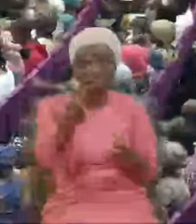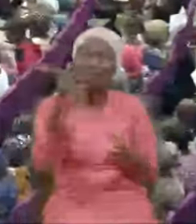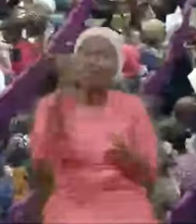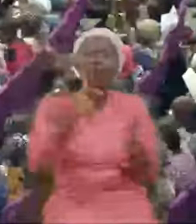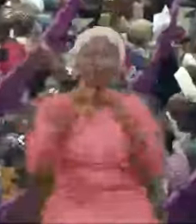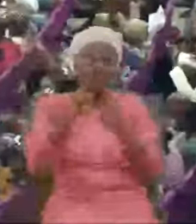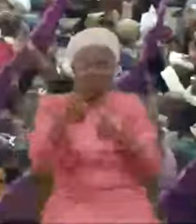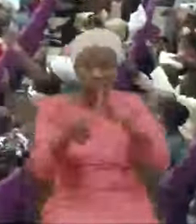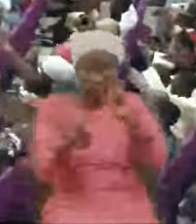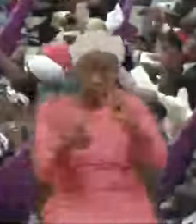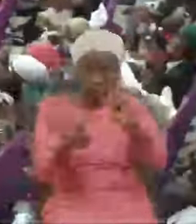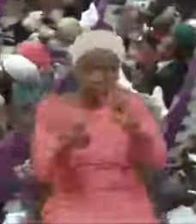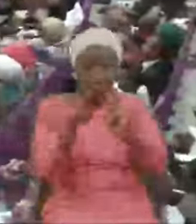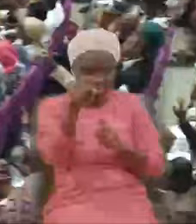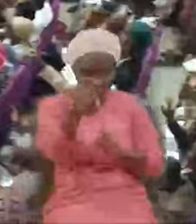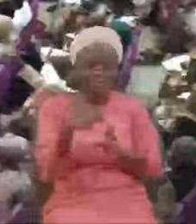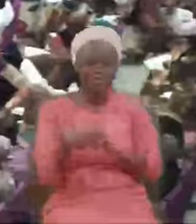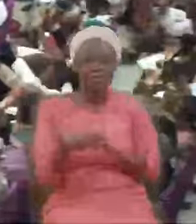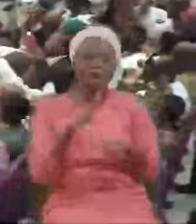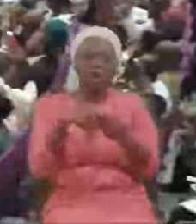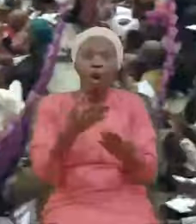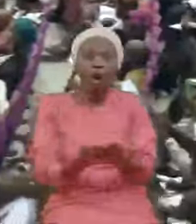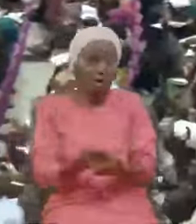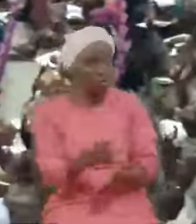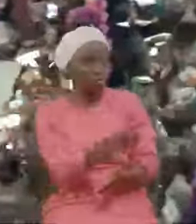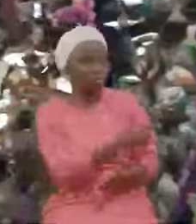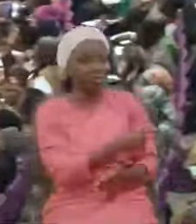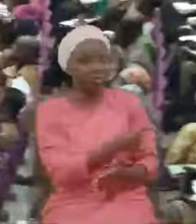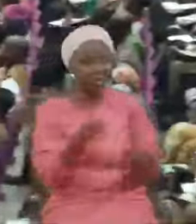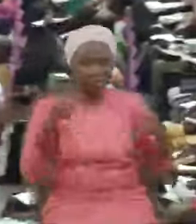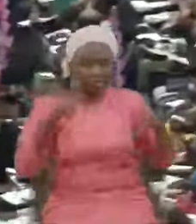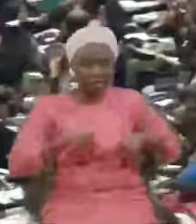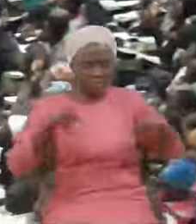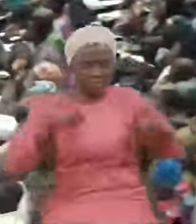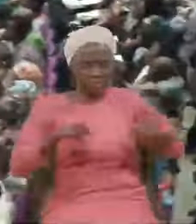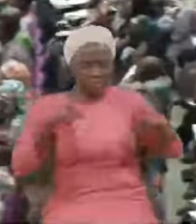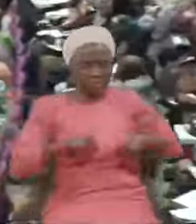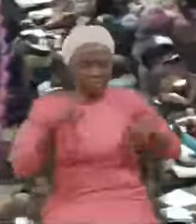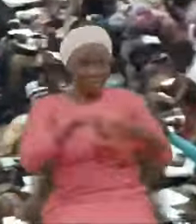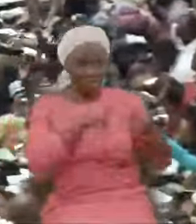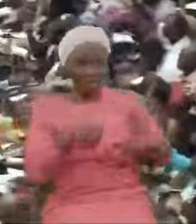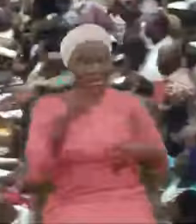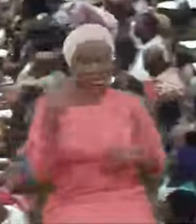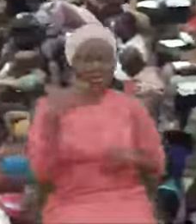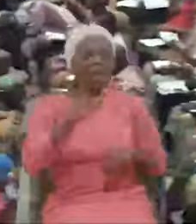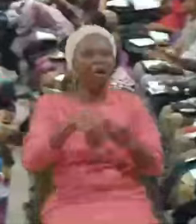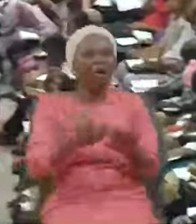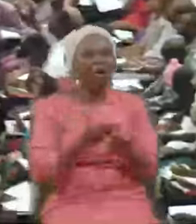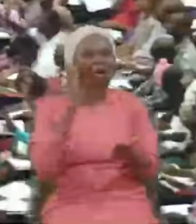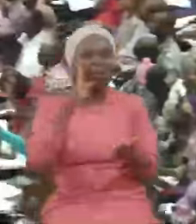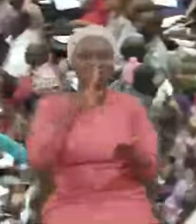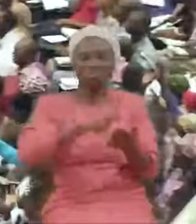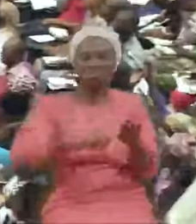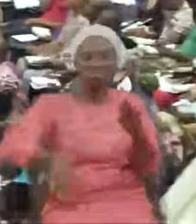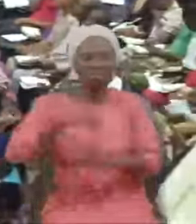qui le Seigneur parle? Toi, moi, toi. Toutes ces condamnations, toute chose va